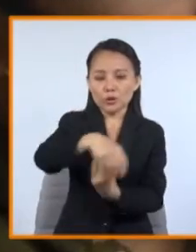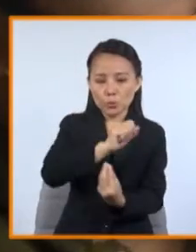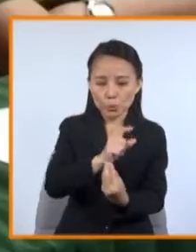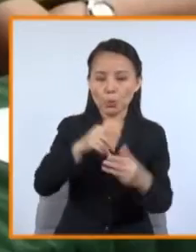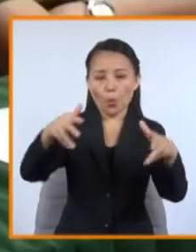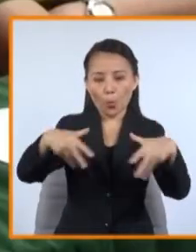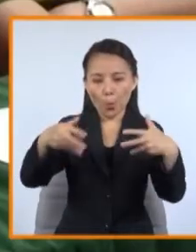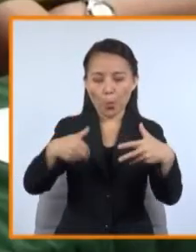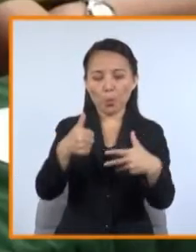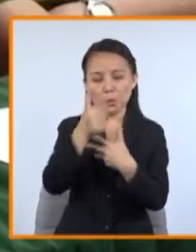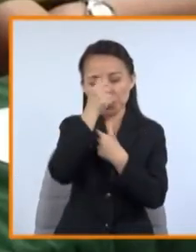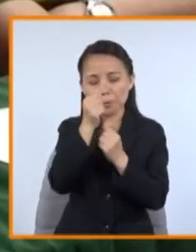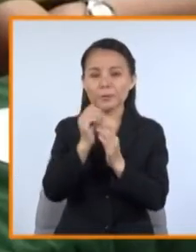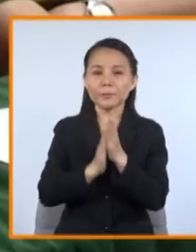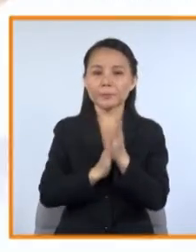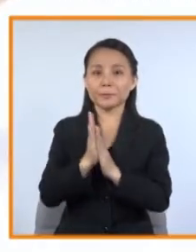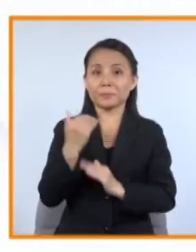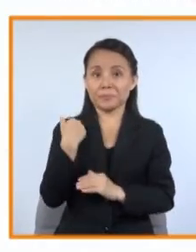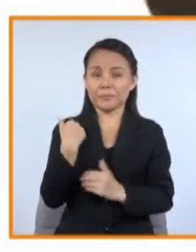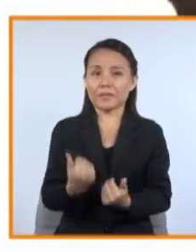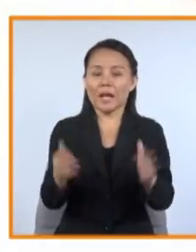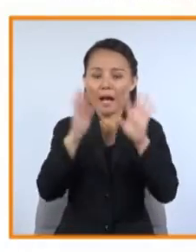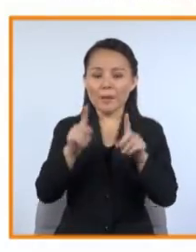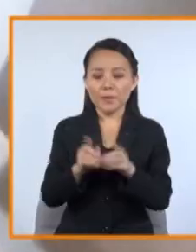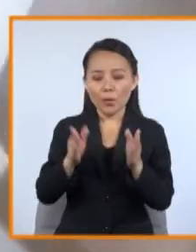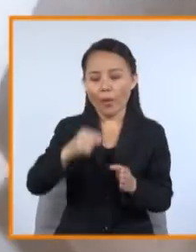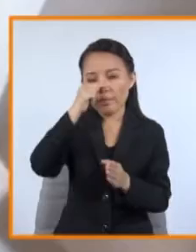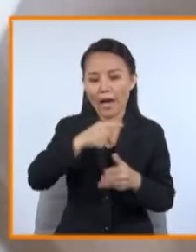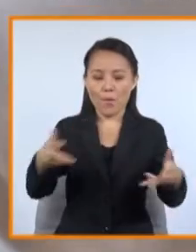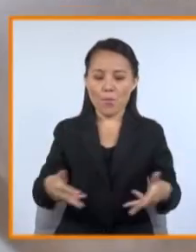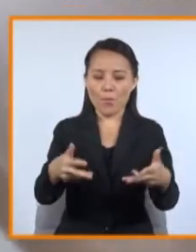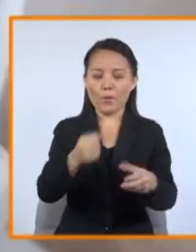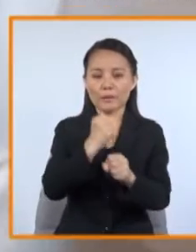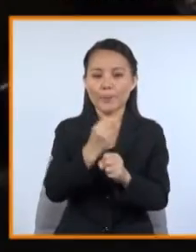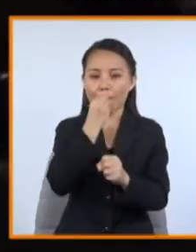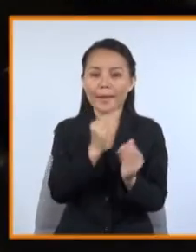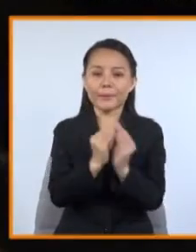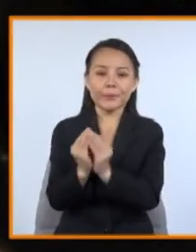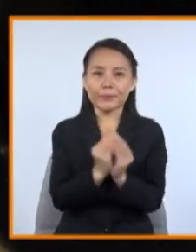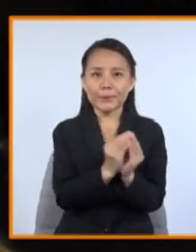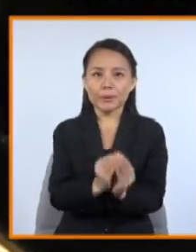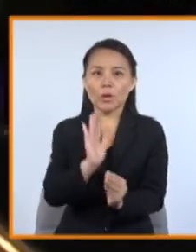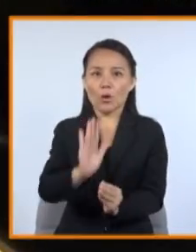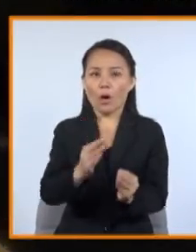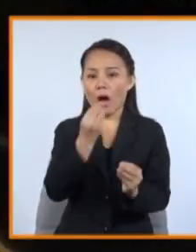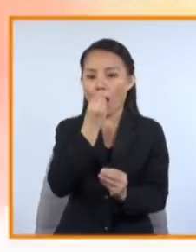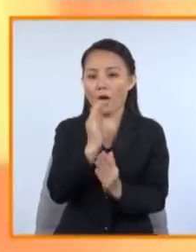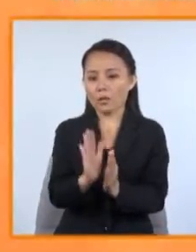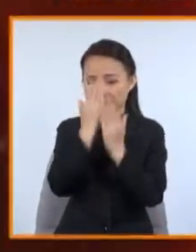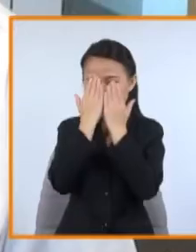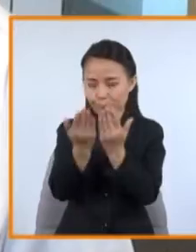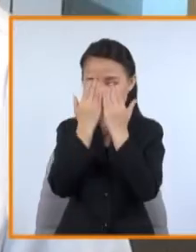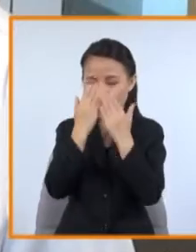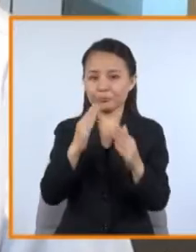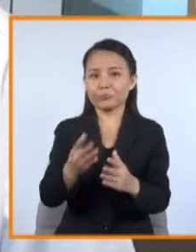ไหลเข้ามาอย่างน่าสนใจเช่นเดียวกับเชฟไทยที่ใส่ใจรายละเอียดของอาหารฮาลาลมาอย่างดี ถือว่า